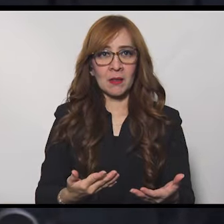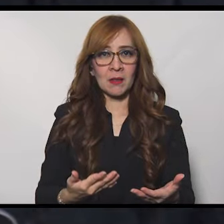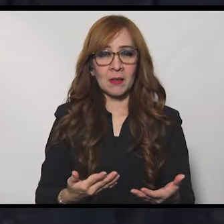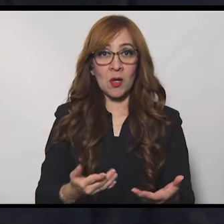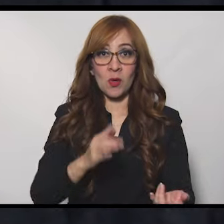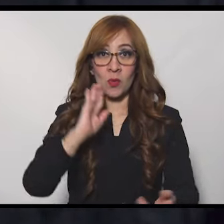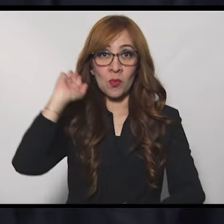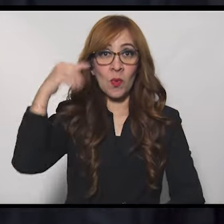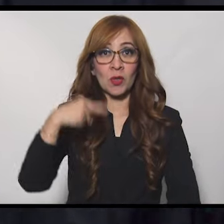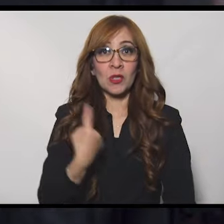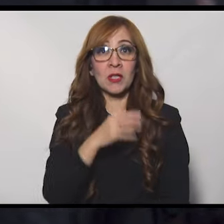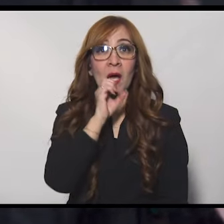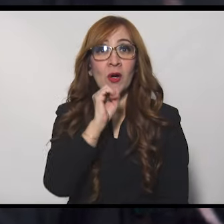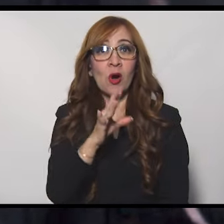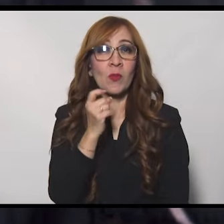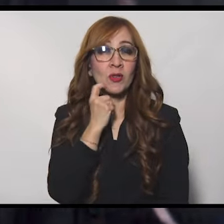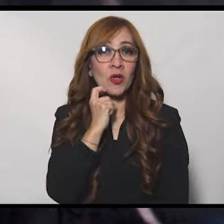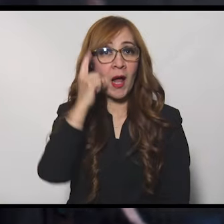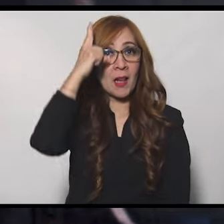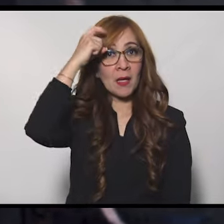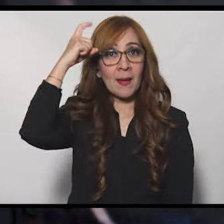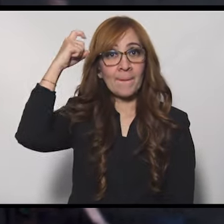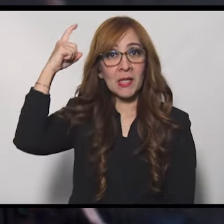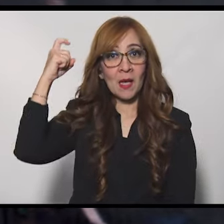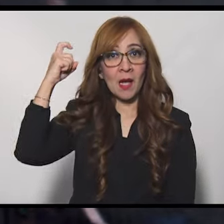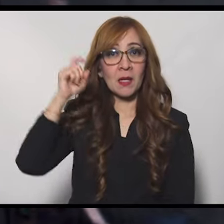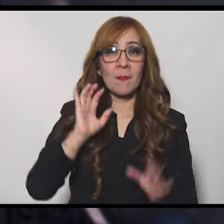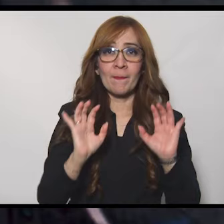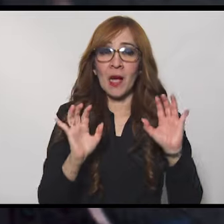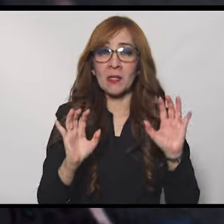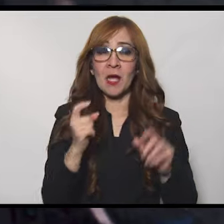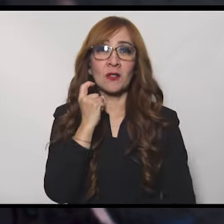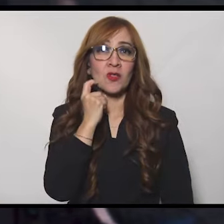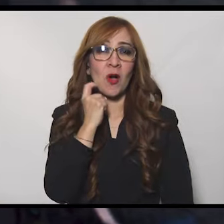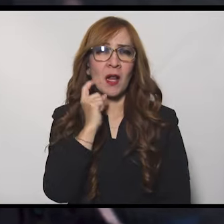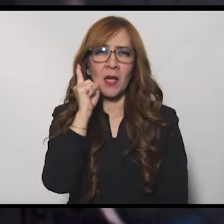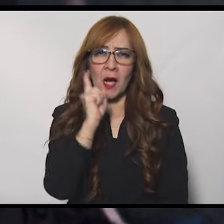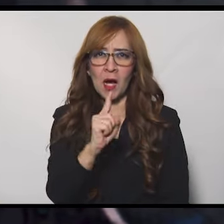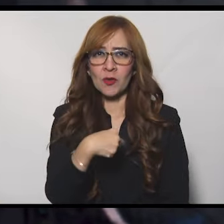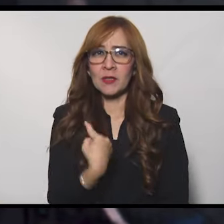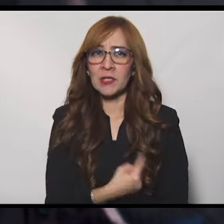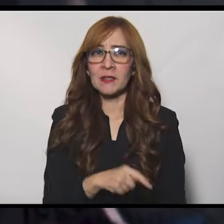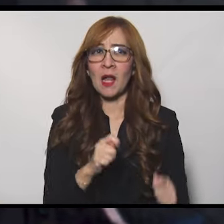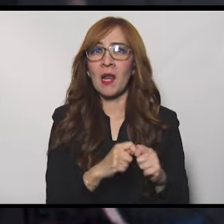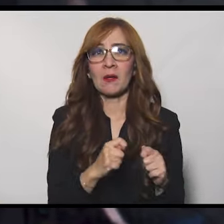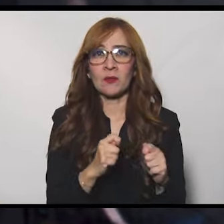Jadi ketika kita berbicara soal impian, banyak hal yang harus kita lakukan.